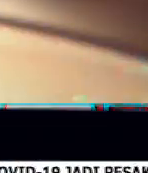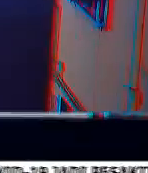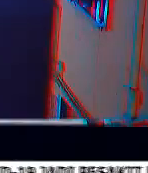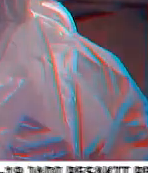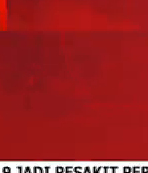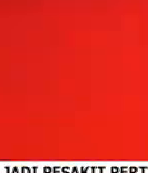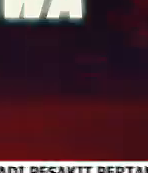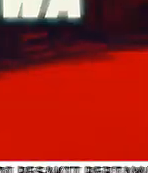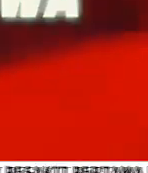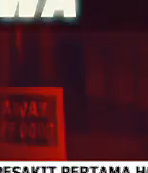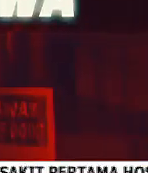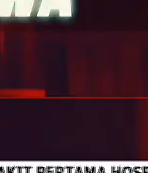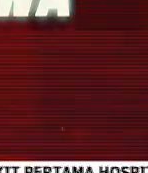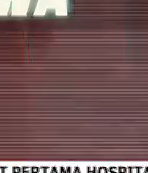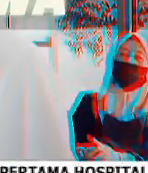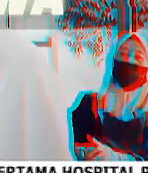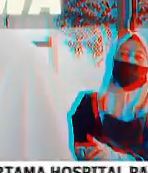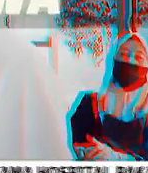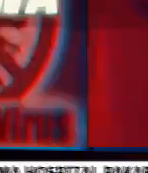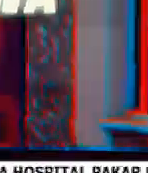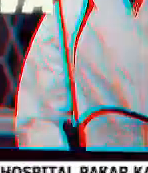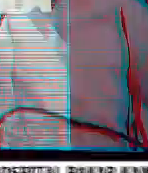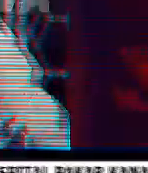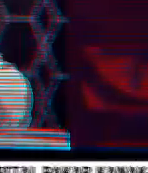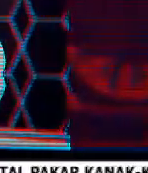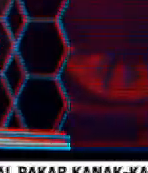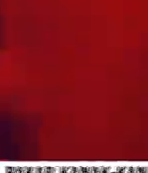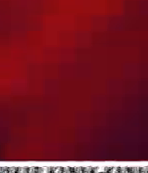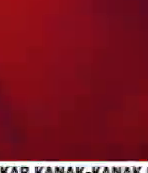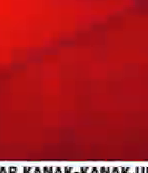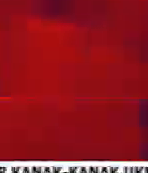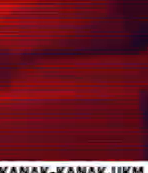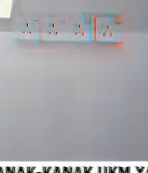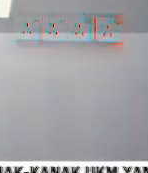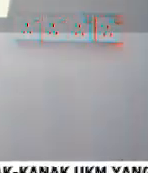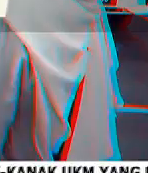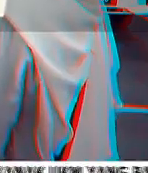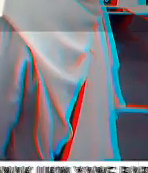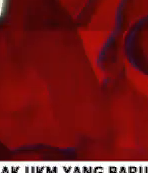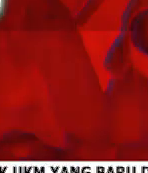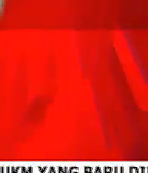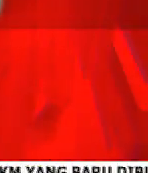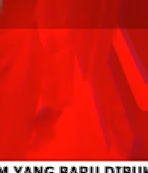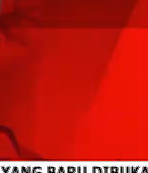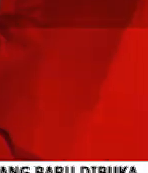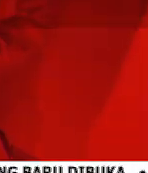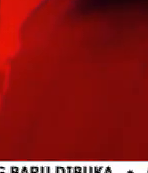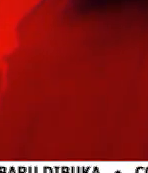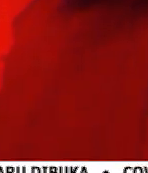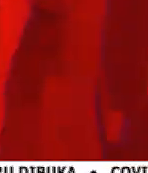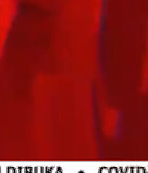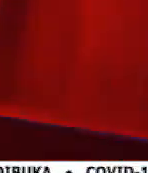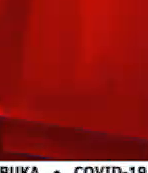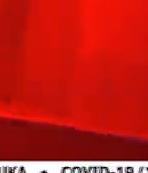Belajar tak boleh, ekonomi pun jatuh, nak jalan ke mana-mana pun tak boleh. Bila kena kat diri sendiri, baru saya tahu betapa teruknya keadaan ini, betapa teruknya penyakit COVID